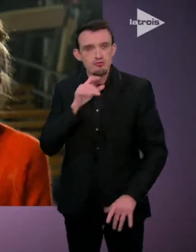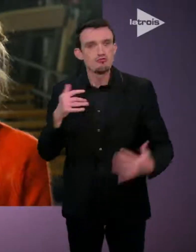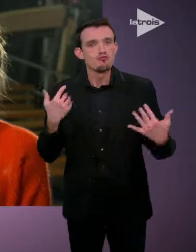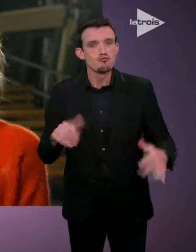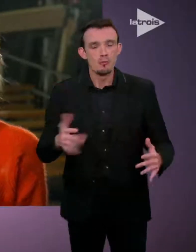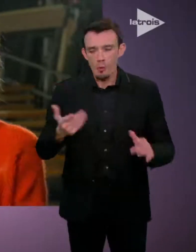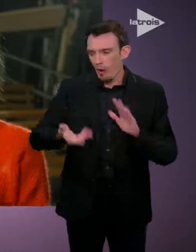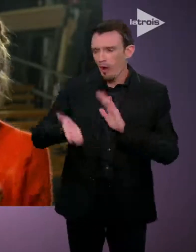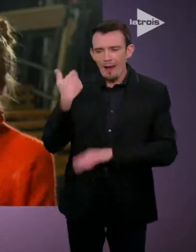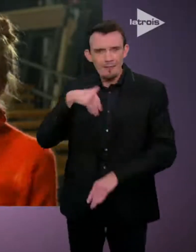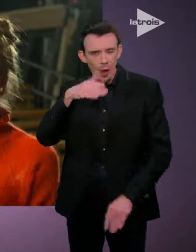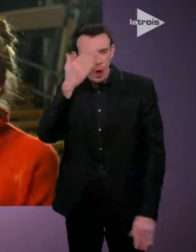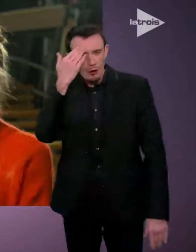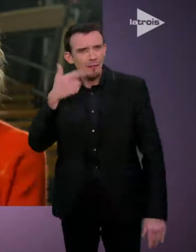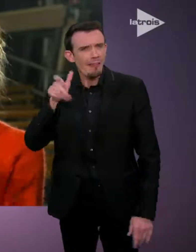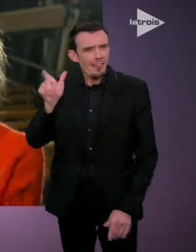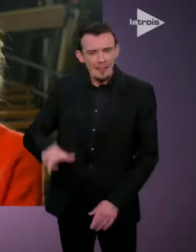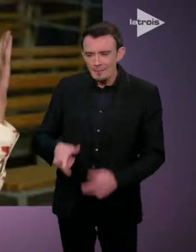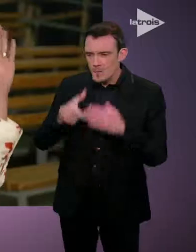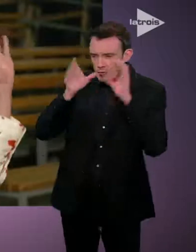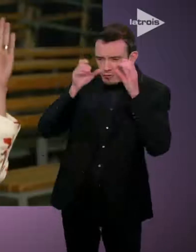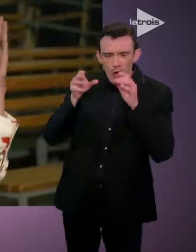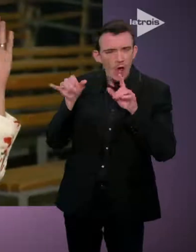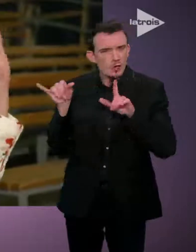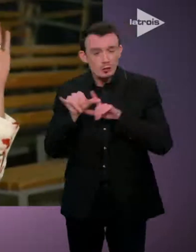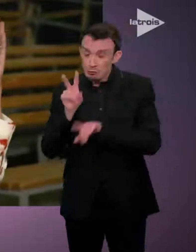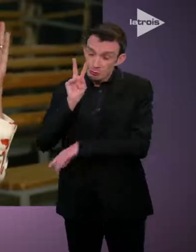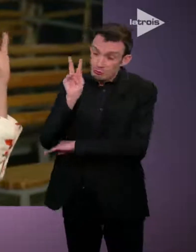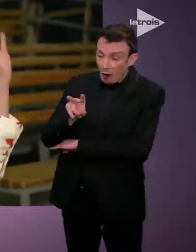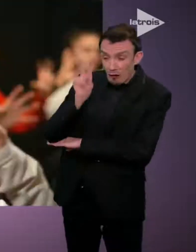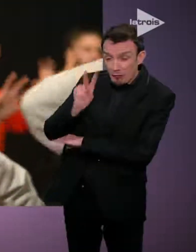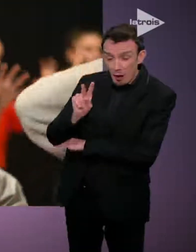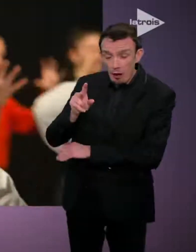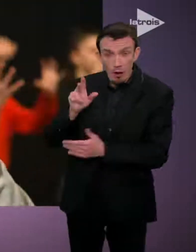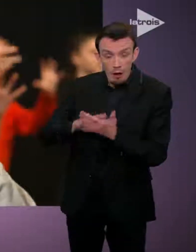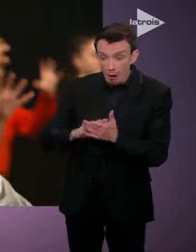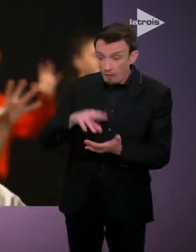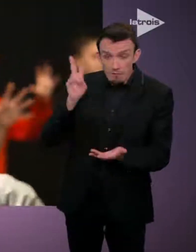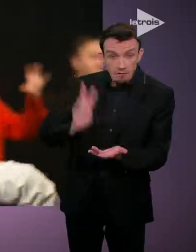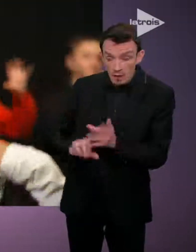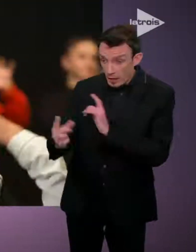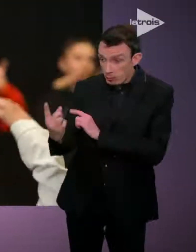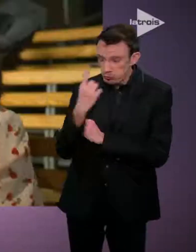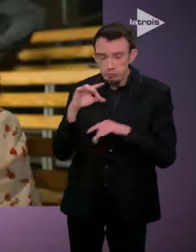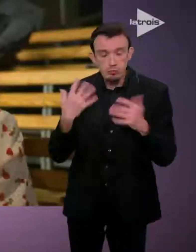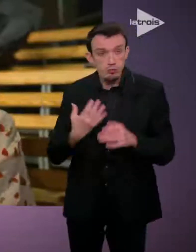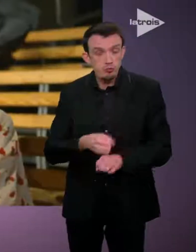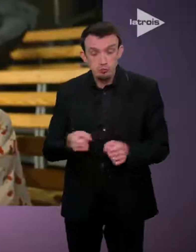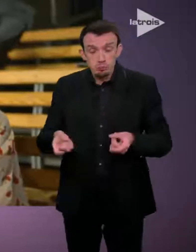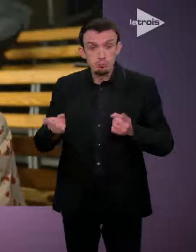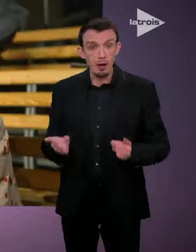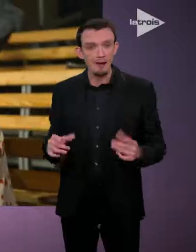avant. Je voyais sur Google, sur YouTube, et puis la voir en face devant moi, ça m'a impressionnée et j'étais super